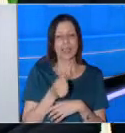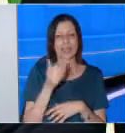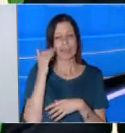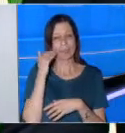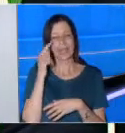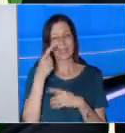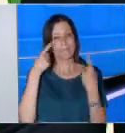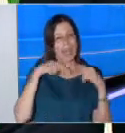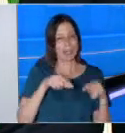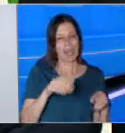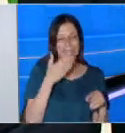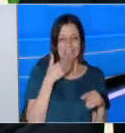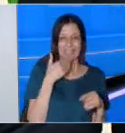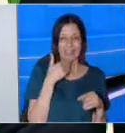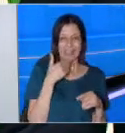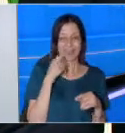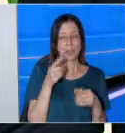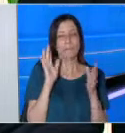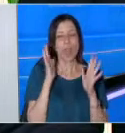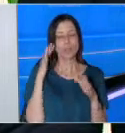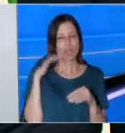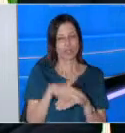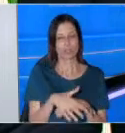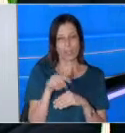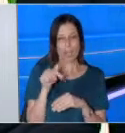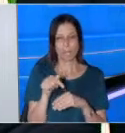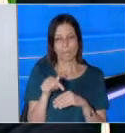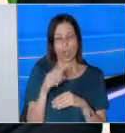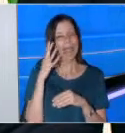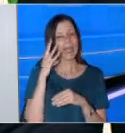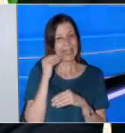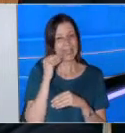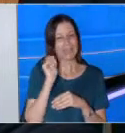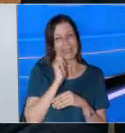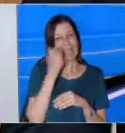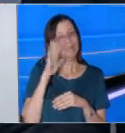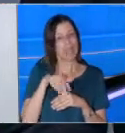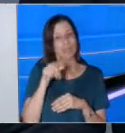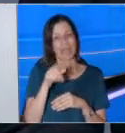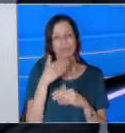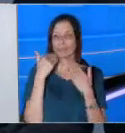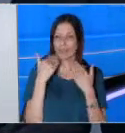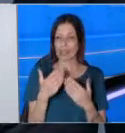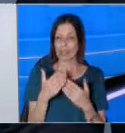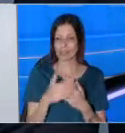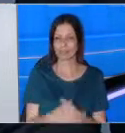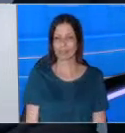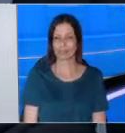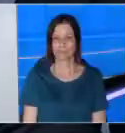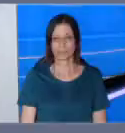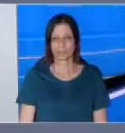המקבילה הישראלית שלו, הוא מאוד מאוד משפיע כאן, כיף להתראיין גם אצלכם. תודה, תודה רבה.